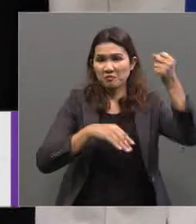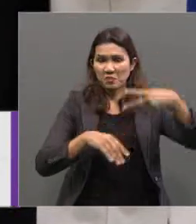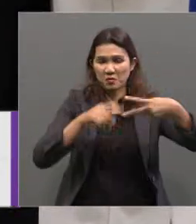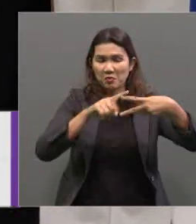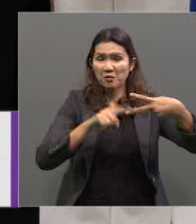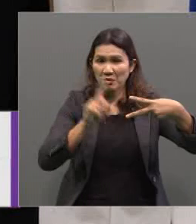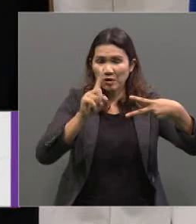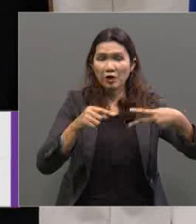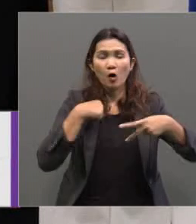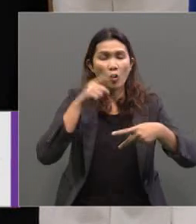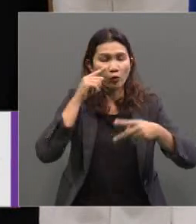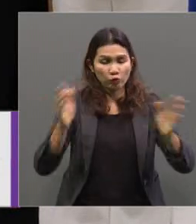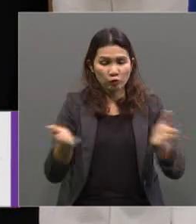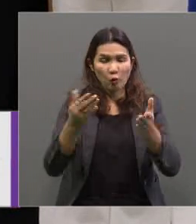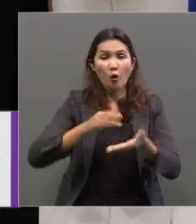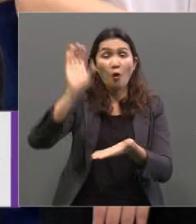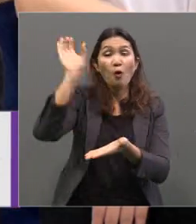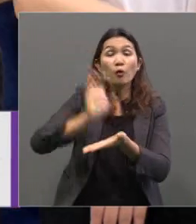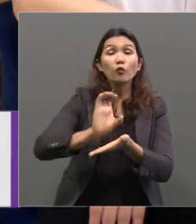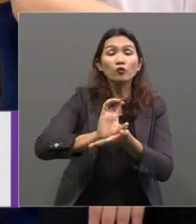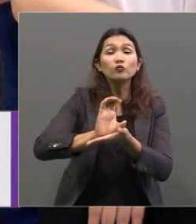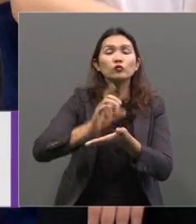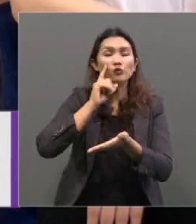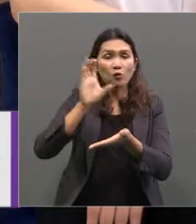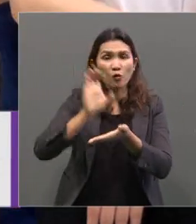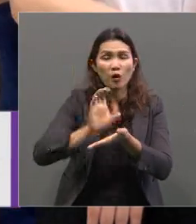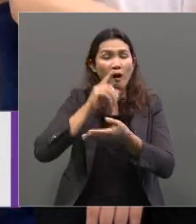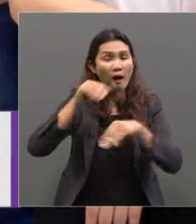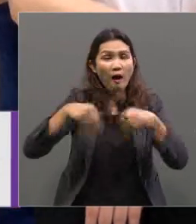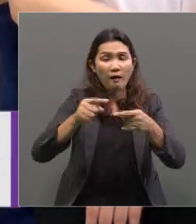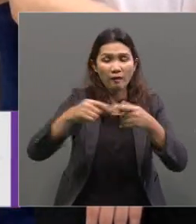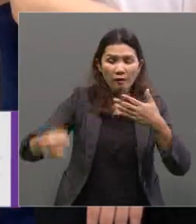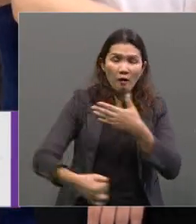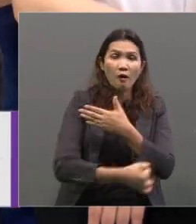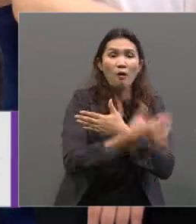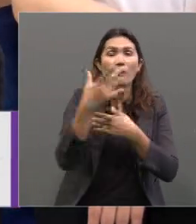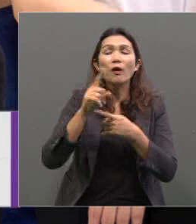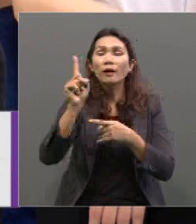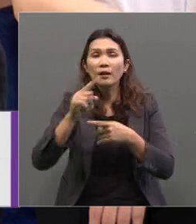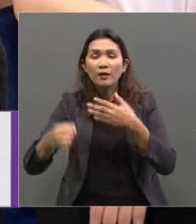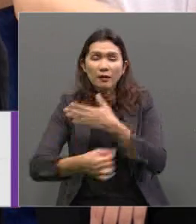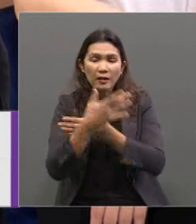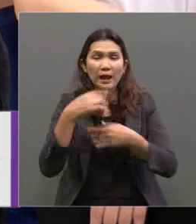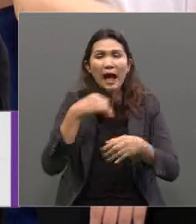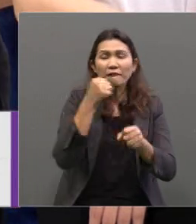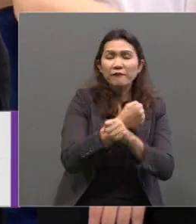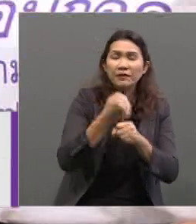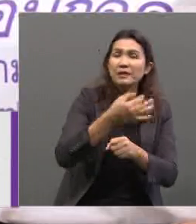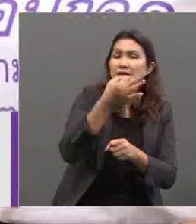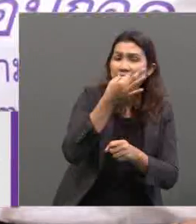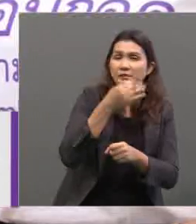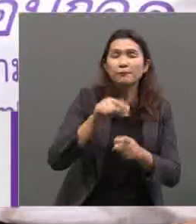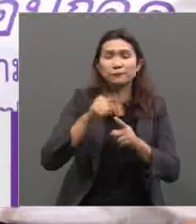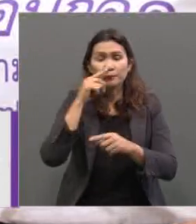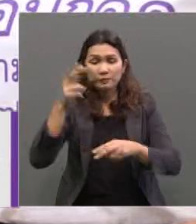การยกระดับกองทุนพัฒนาบทบาทสตรีเน้นการสร้างโอกาสการเข้าถึงแหล่งเงินทุนการพัฒนาทักษะอาชีพและ